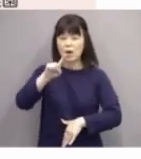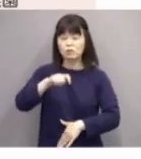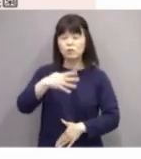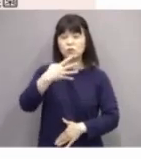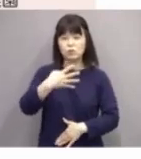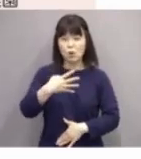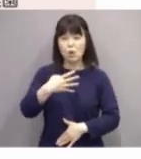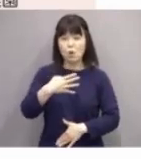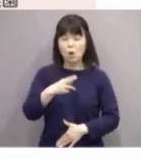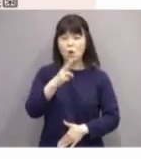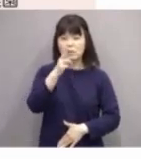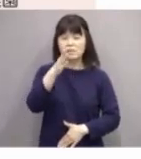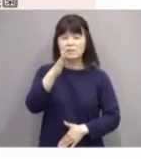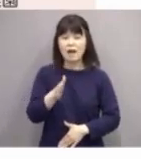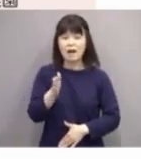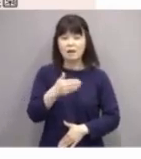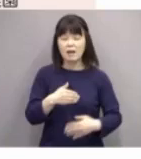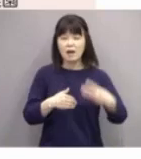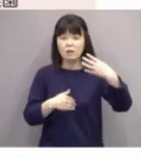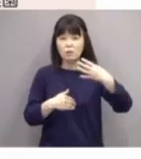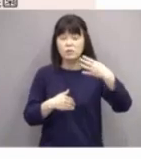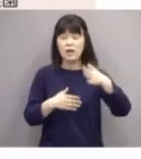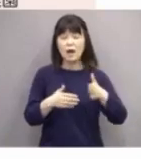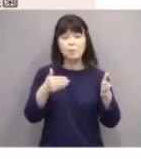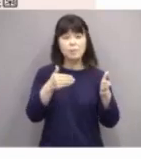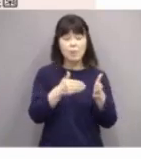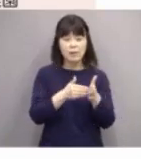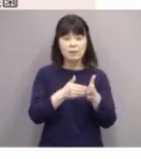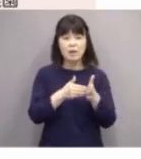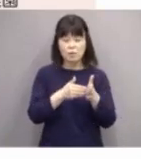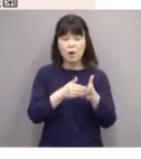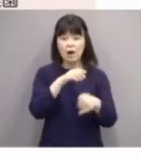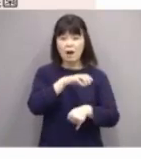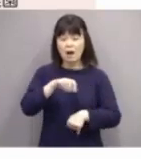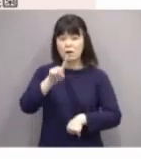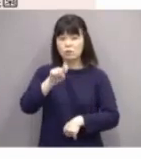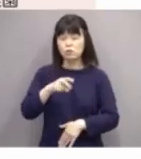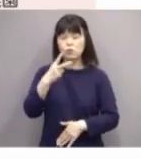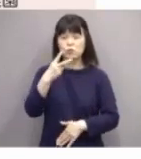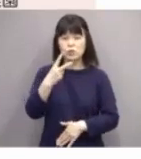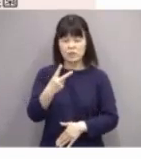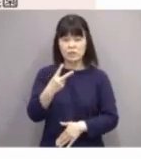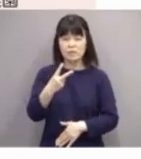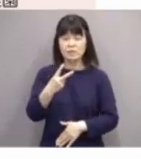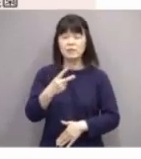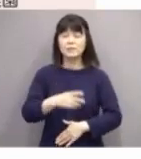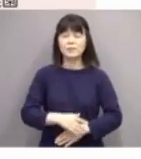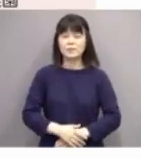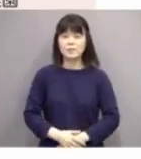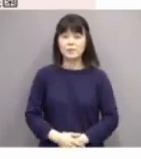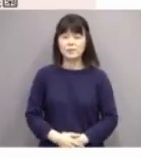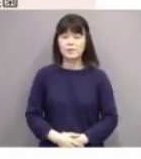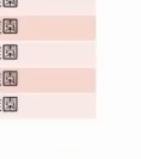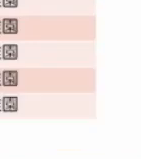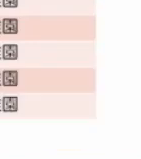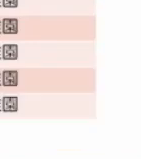14園、14時30分から16時30分の園も12園あります。